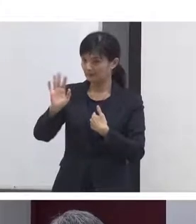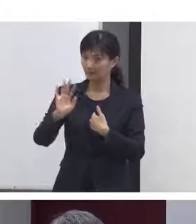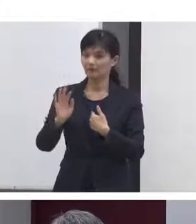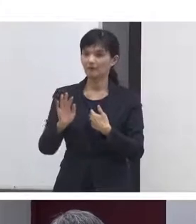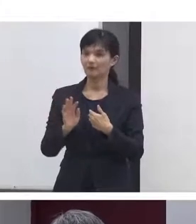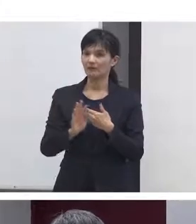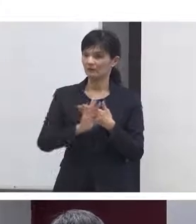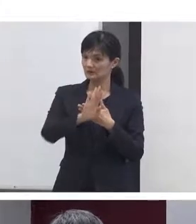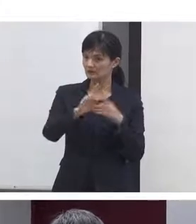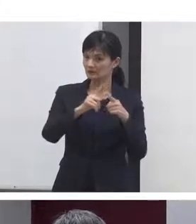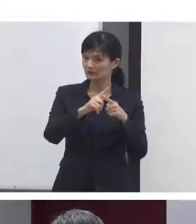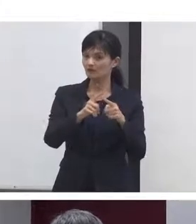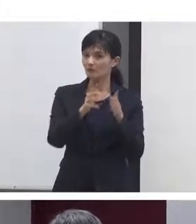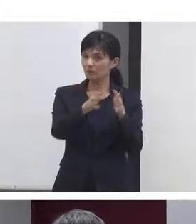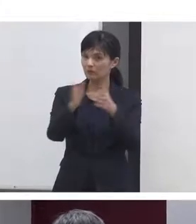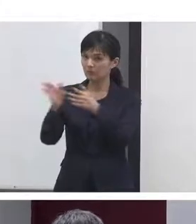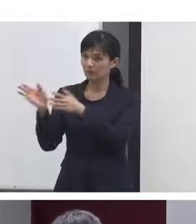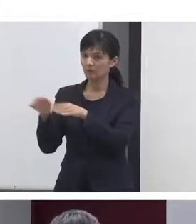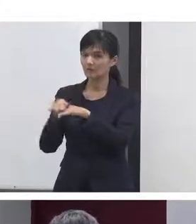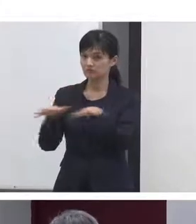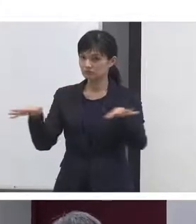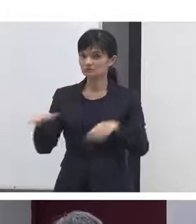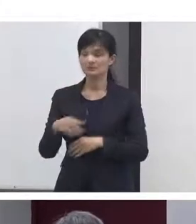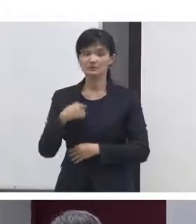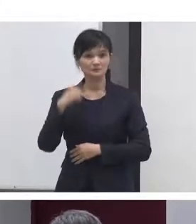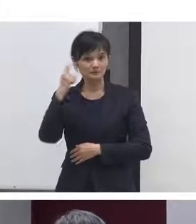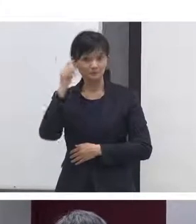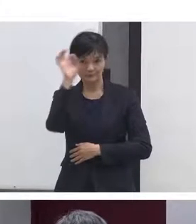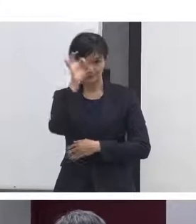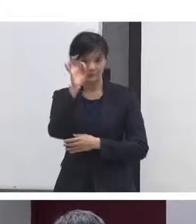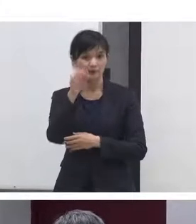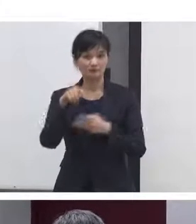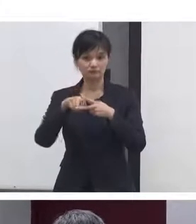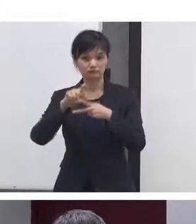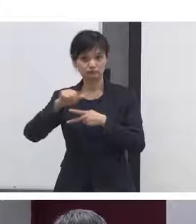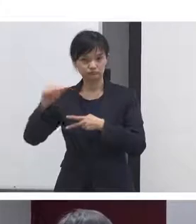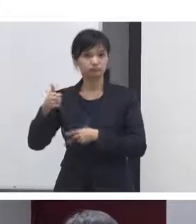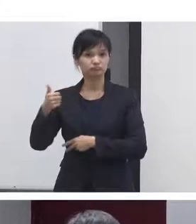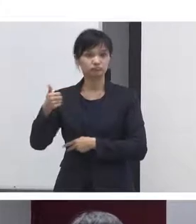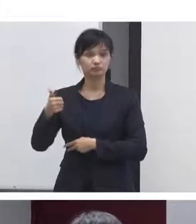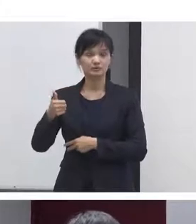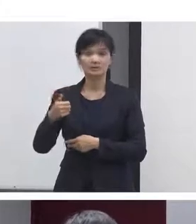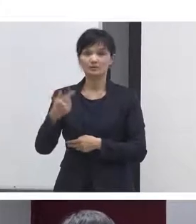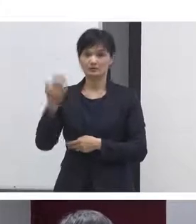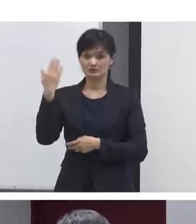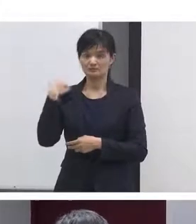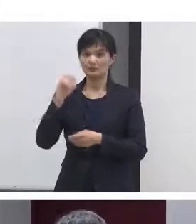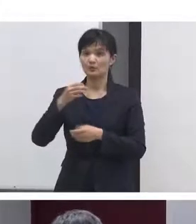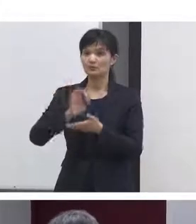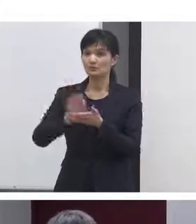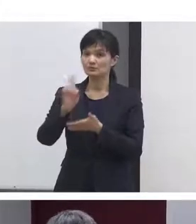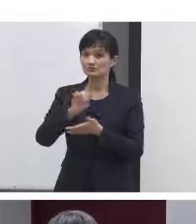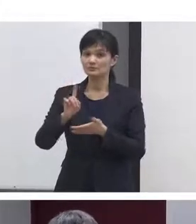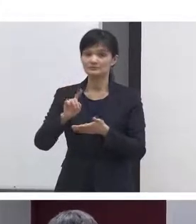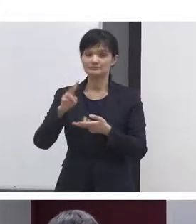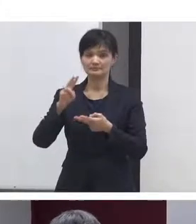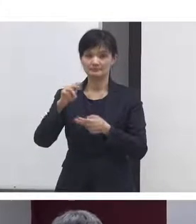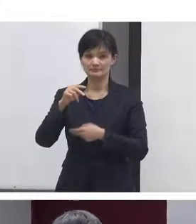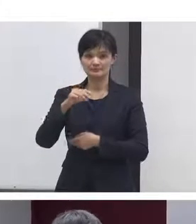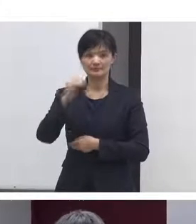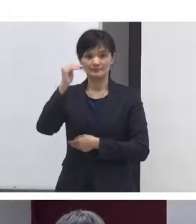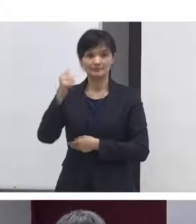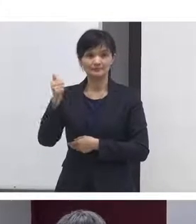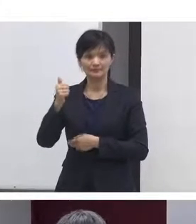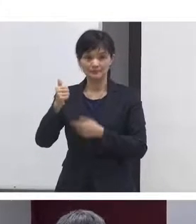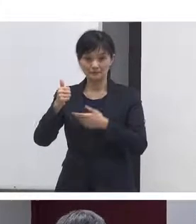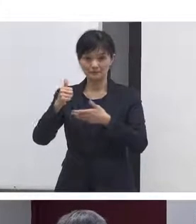始想说要找比较好的工具，所以这可能也跟工具有关，当时用的是 Hackpad、哦、所以那个工具是比较可以容易